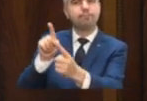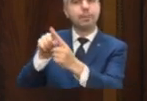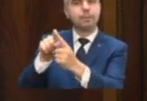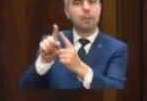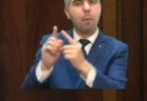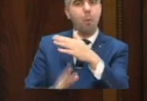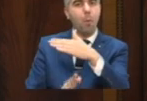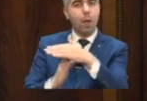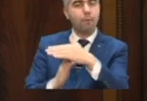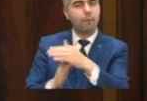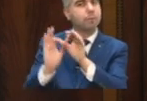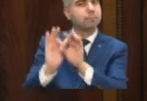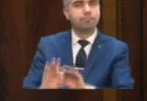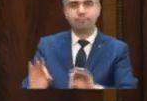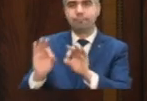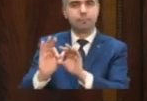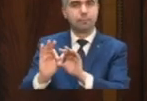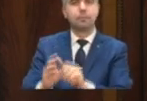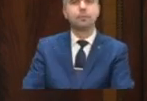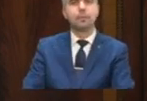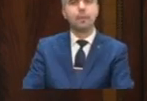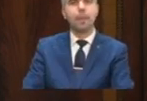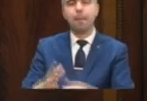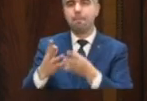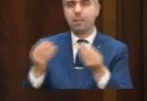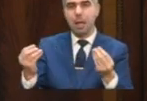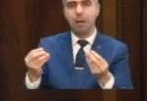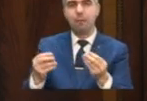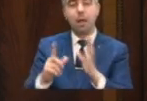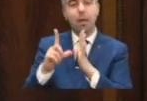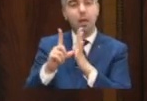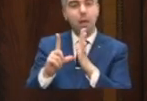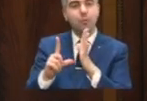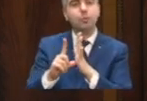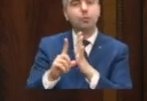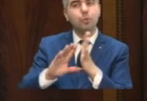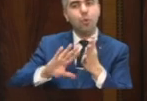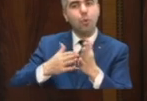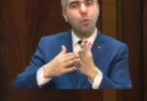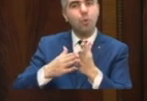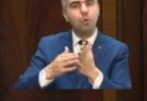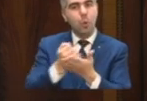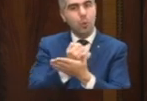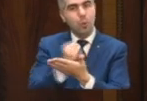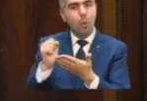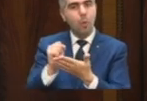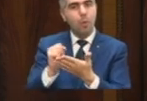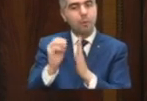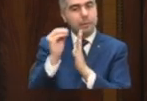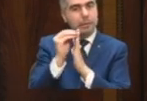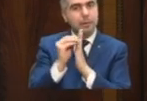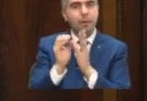الظاهرة تبقى غير كافية، وذلك في ظل عدم وجود إطار قانوني ملائم للقضاء عليها